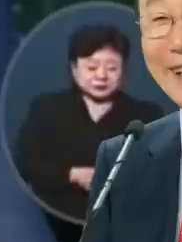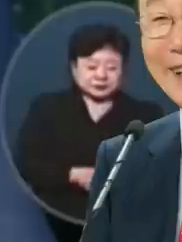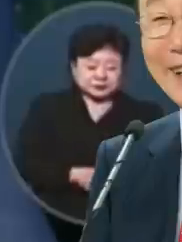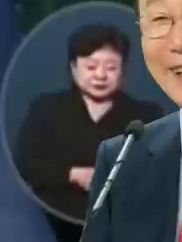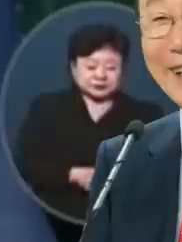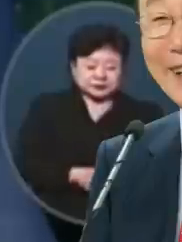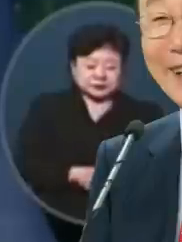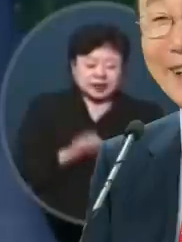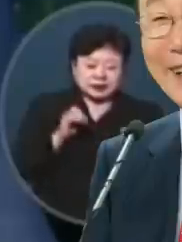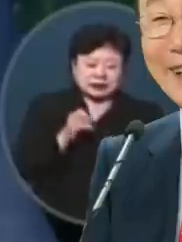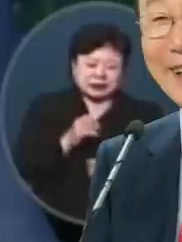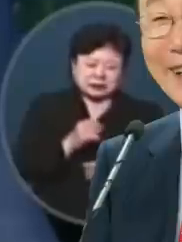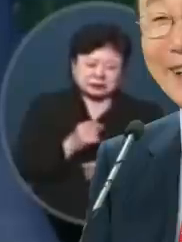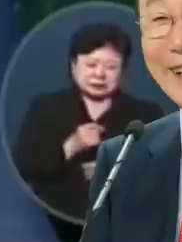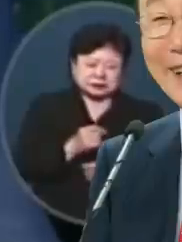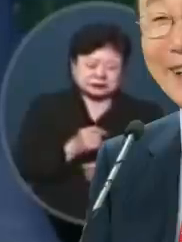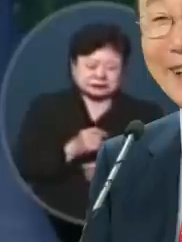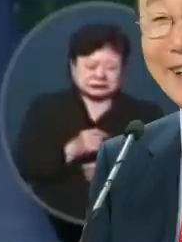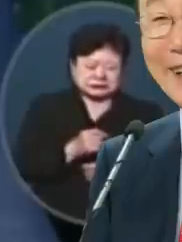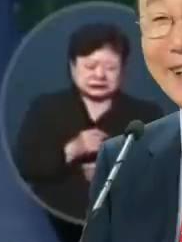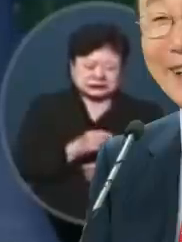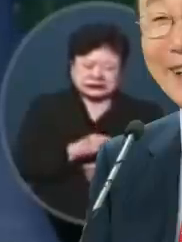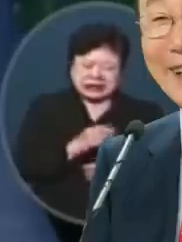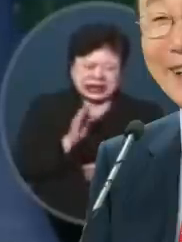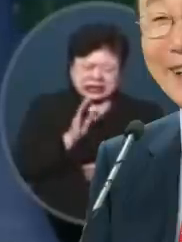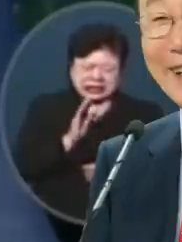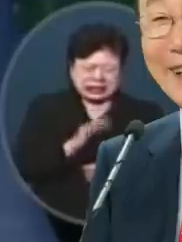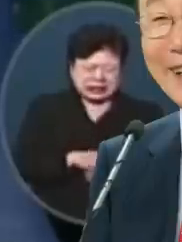존처럼 대답 안 해요.